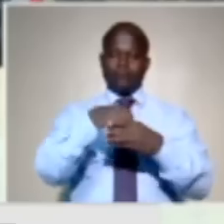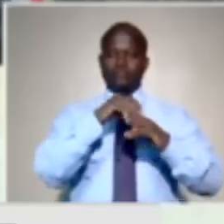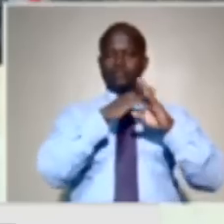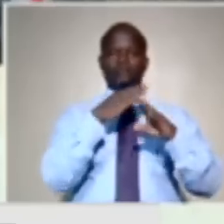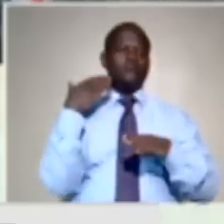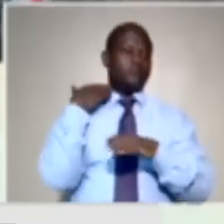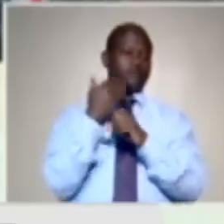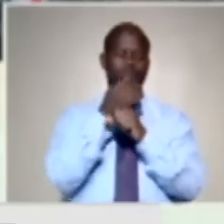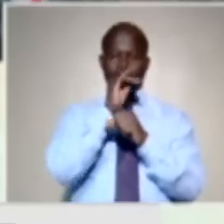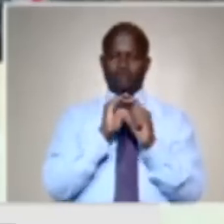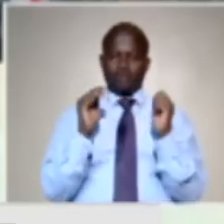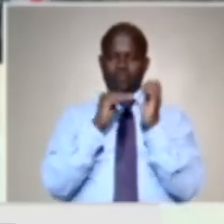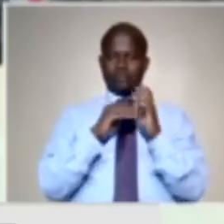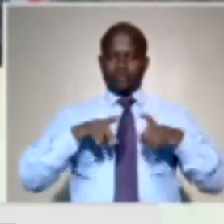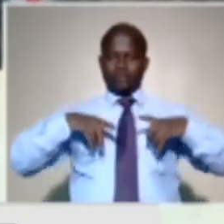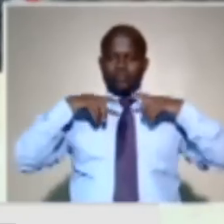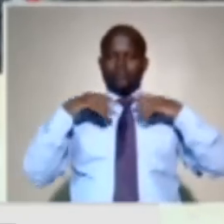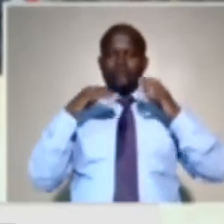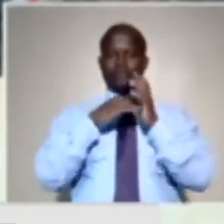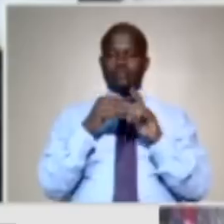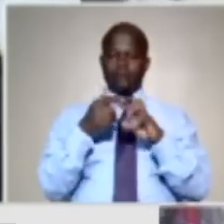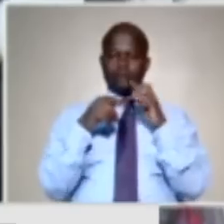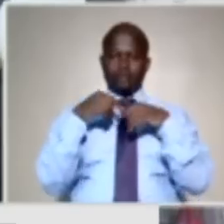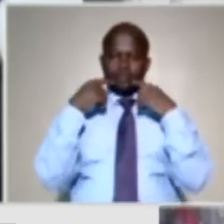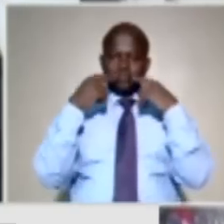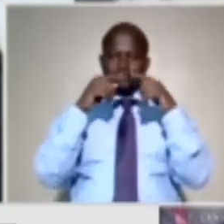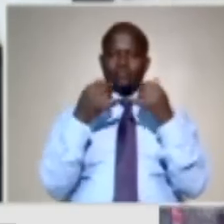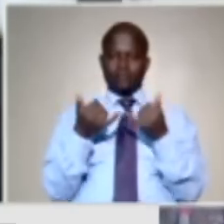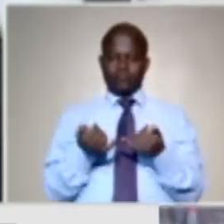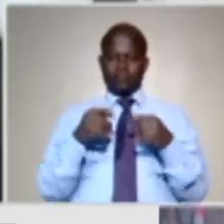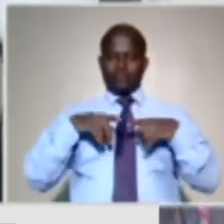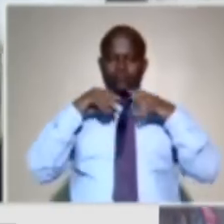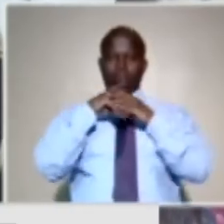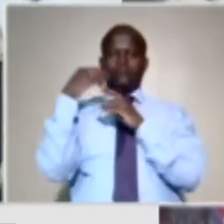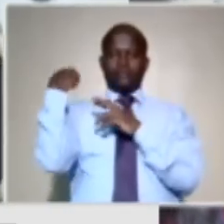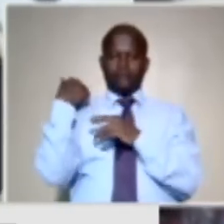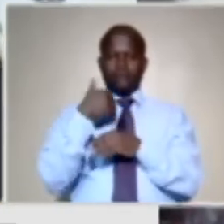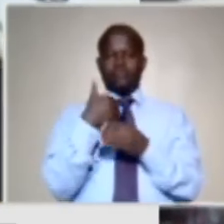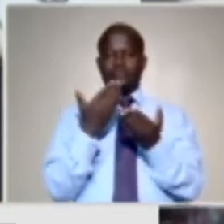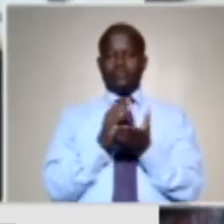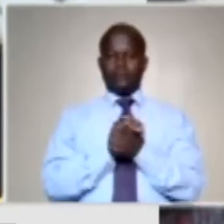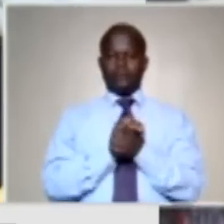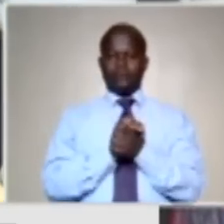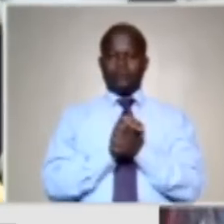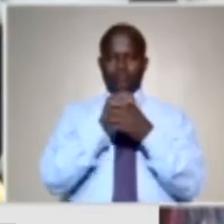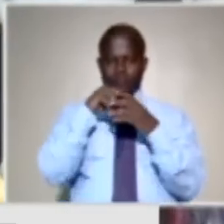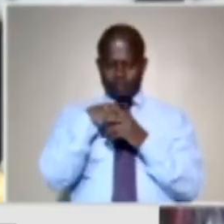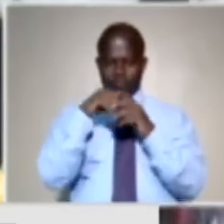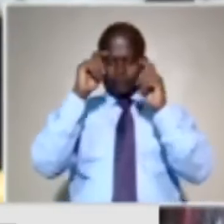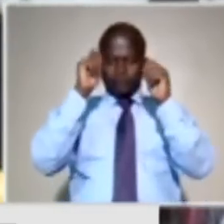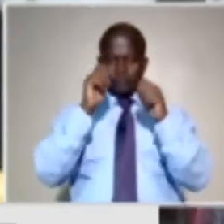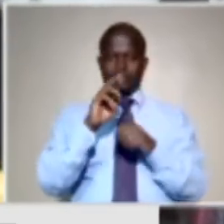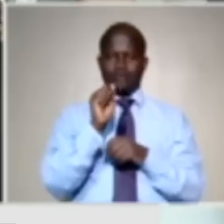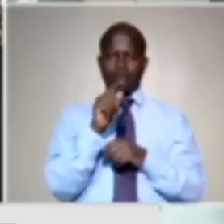ko Jenoside yakorewe Abatutsi yazongera kubaho ukundi. Avuga ko abariho muri iki gihe hari umukoro bafite. Mu buhamya bwe, umwanditsi